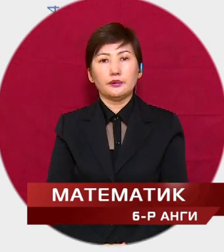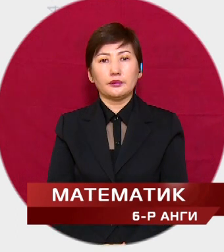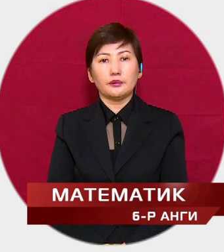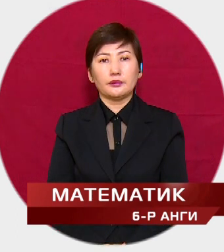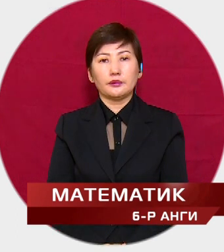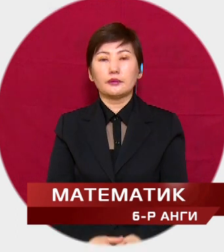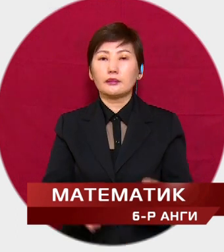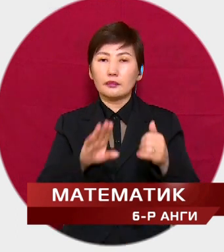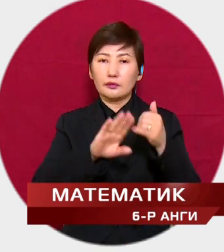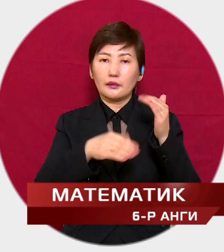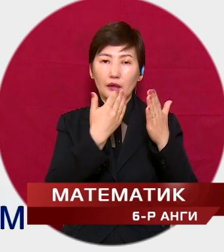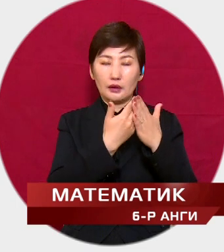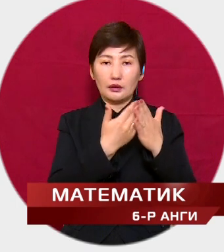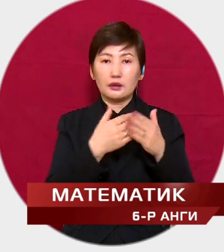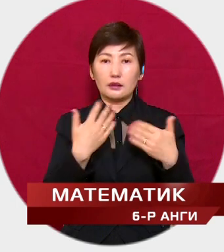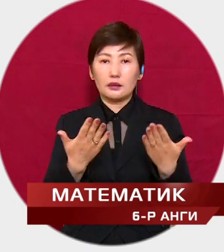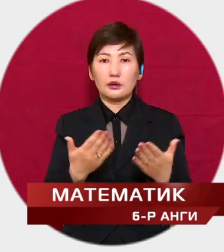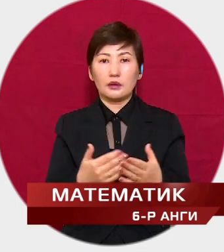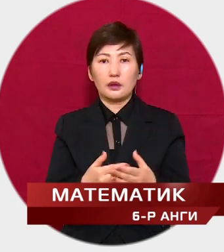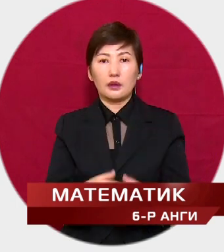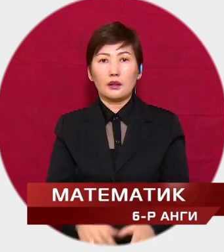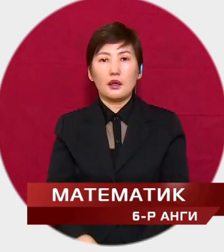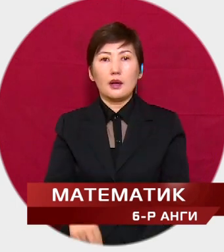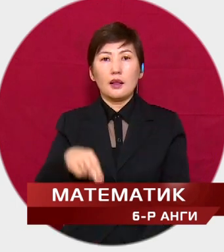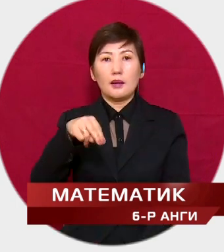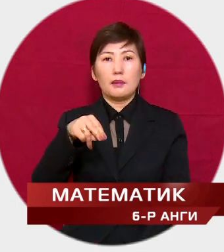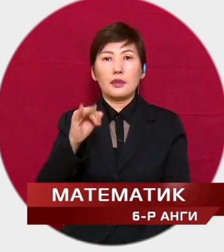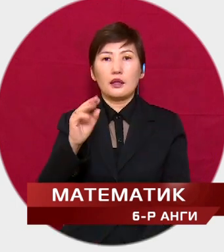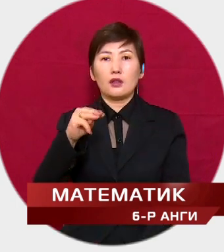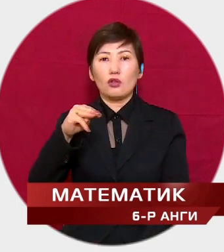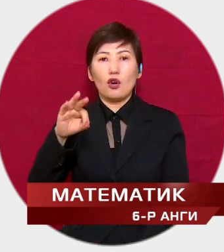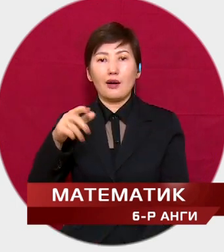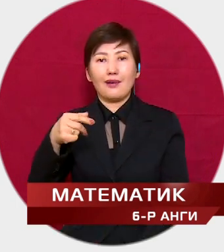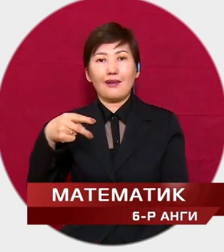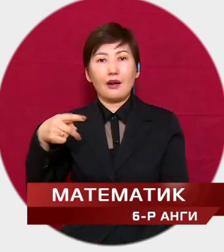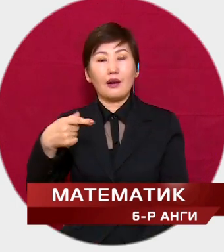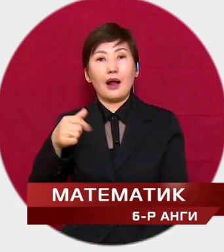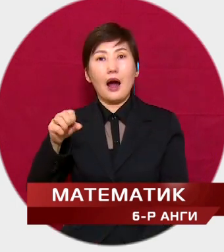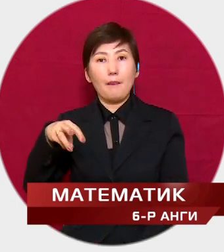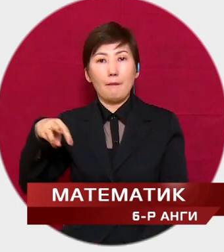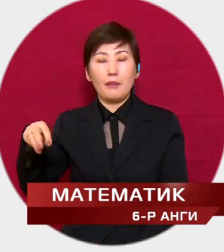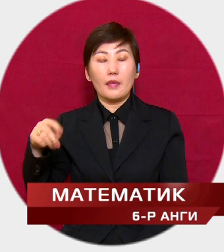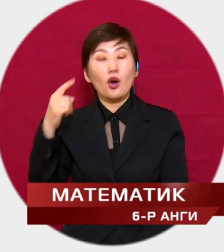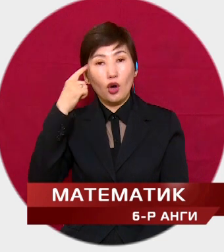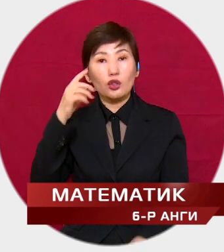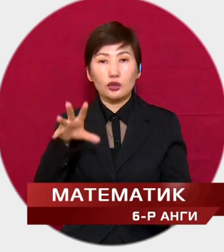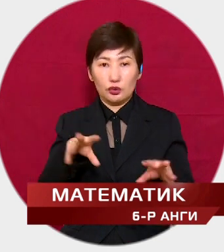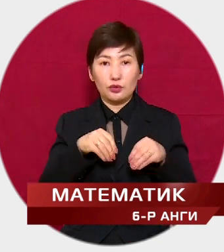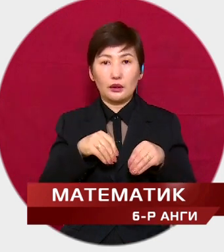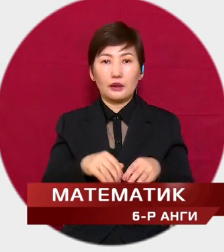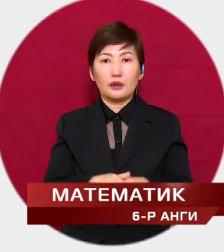За дараагийн жишээ нь пиктограмм гэсэн ойлголтыг авч үзнэ.